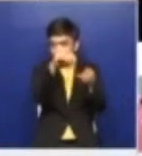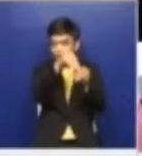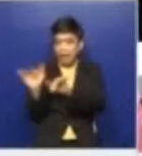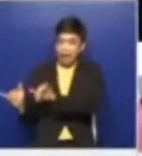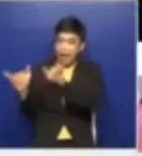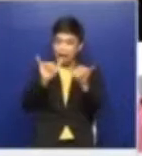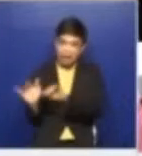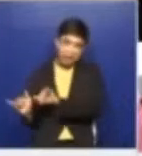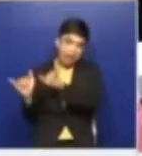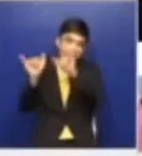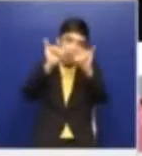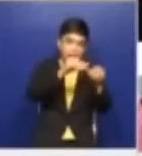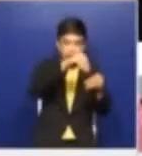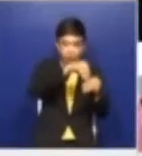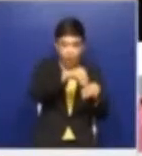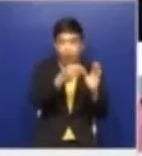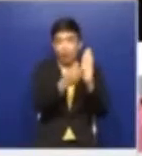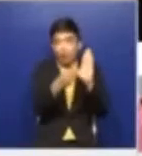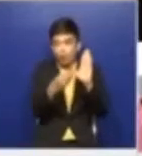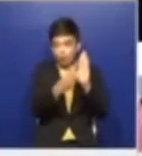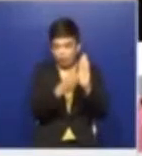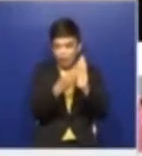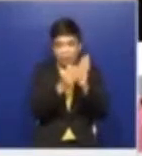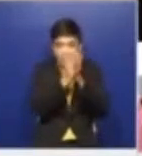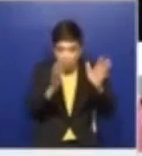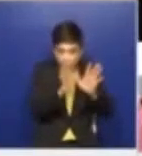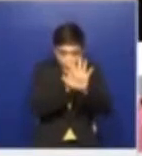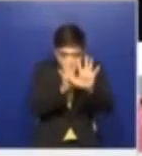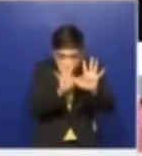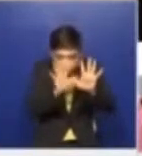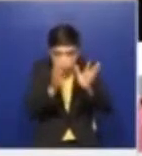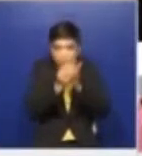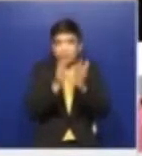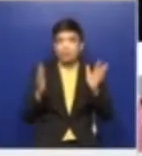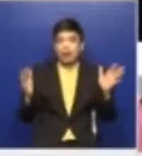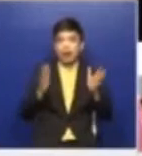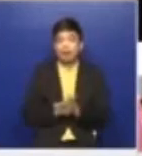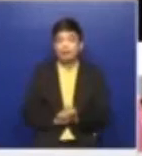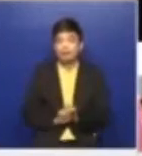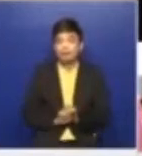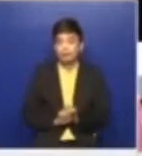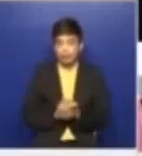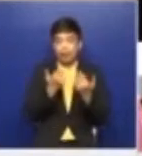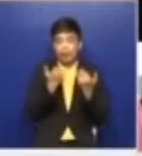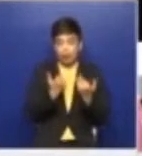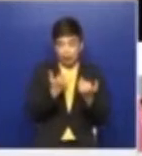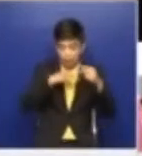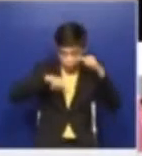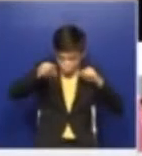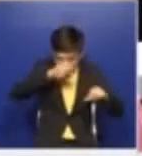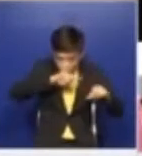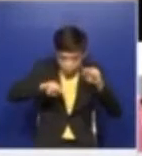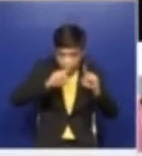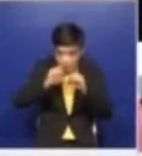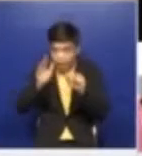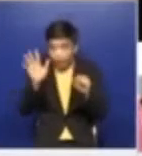ำลังของกรุงเทพมหานครที่จะดูแลได้อย่างทั่วถึงจึงทำให้เกิดการขาดแคลนในการบริการในเ